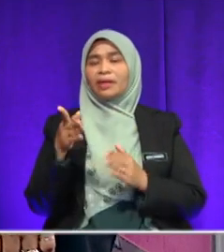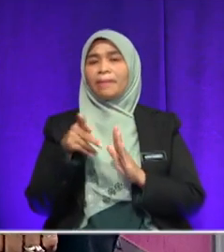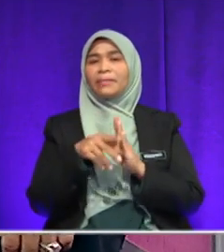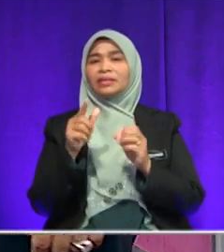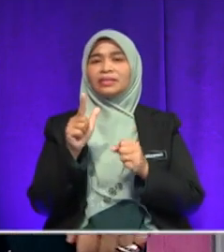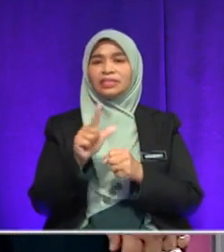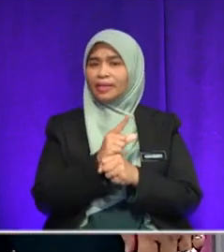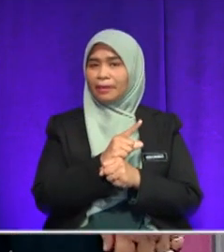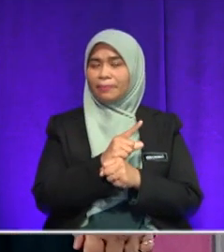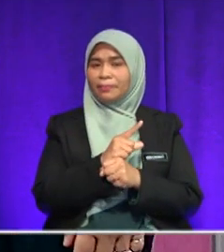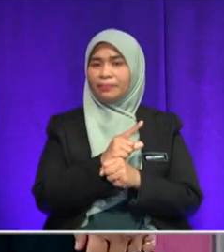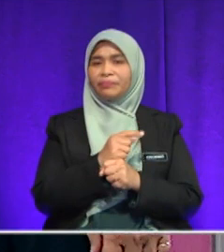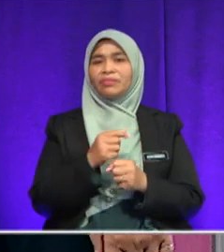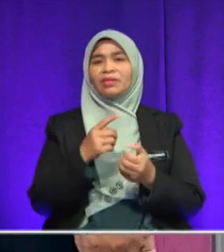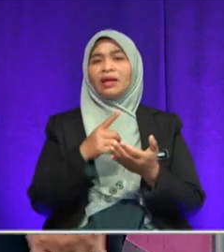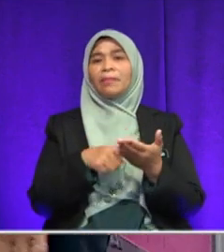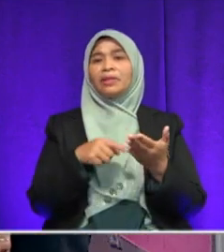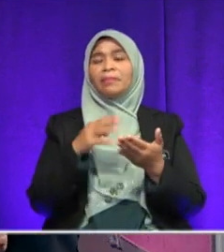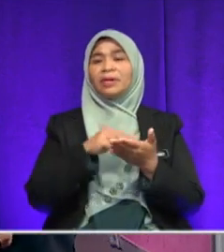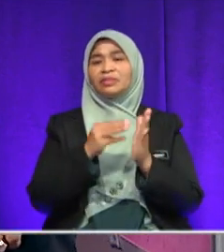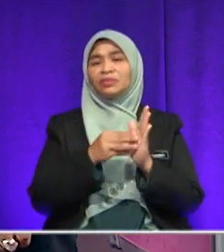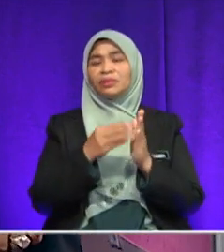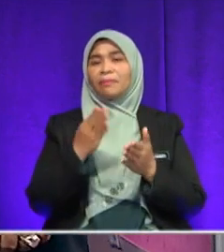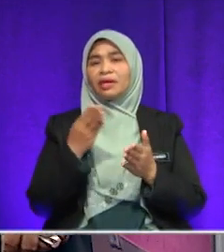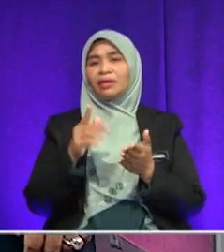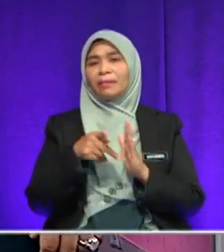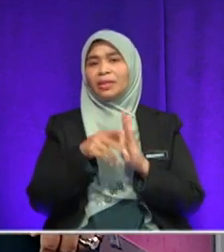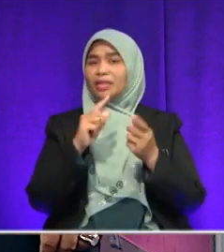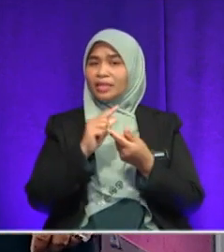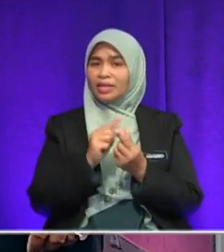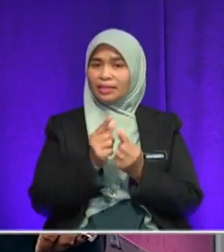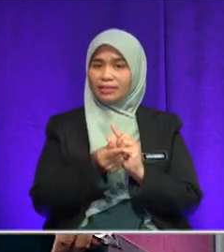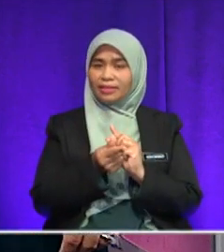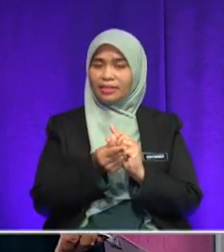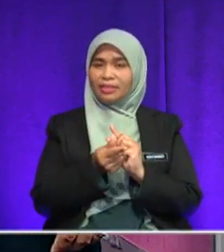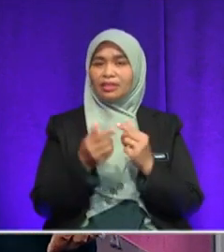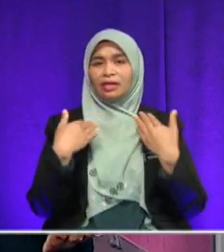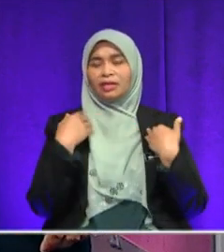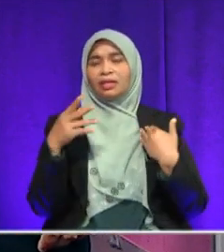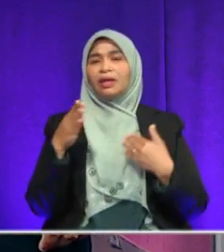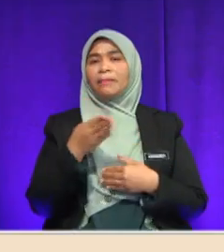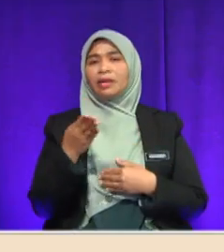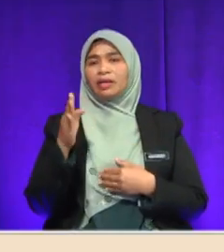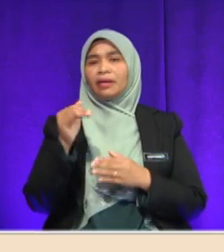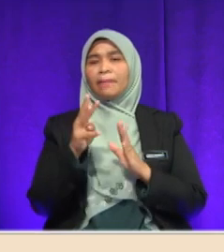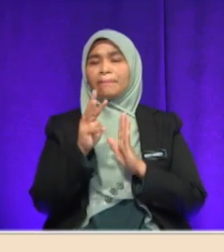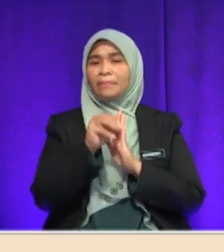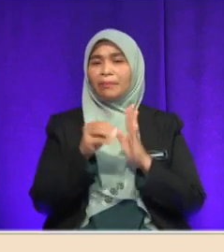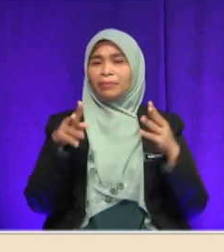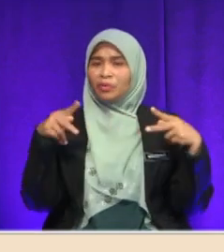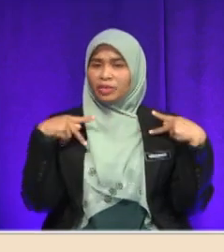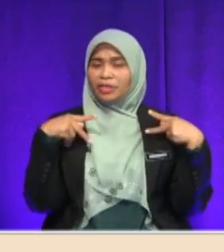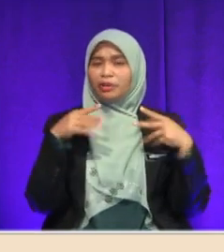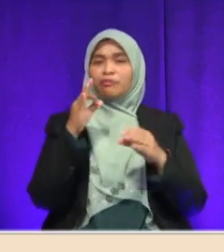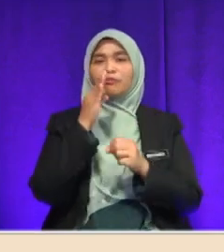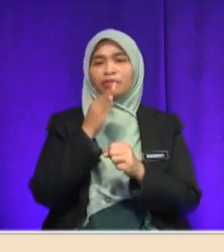lihat apakah maksud barang pengganti. Barang pengganti merupakan suatu barang yang mempunyai fungsi yang